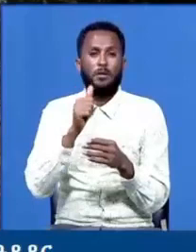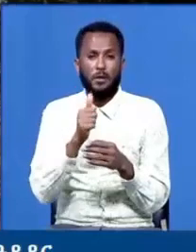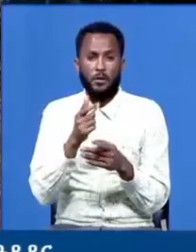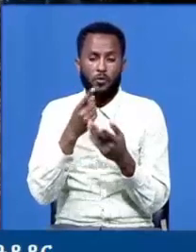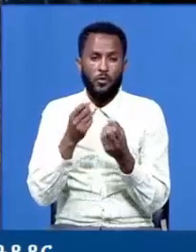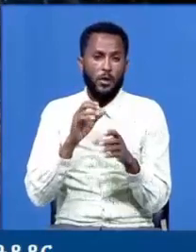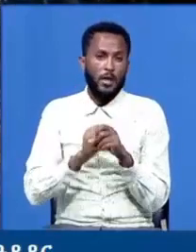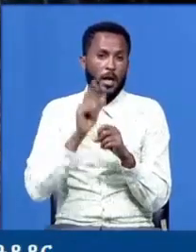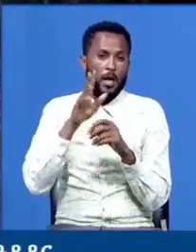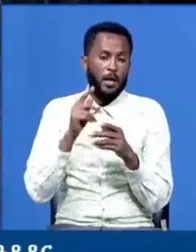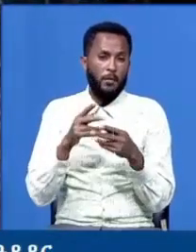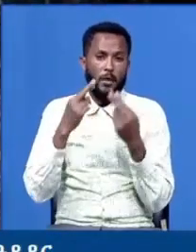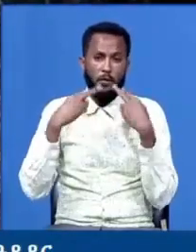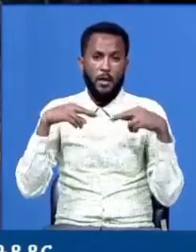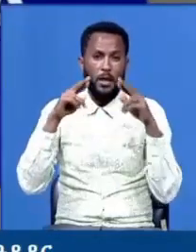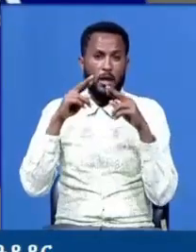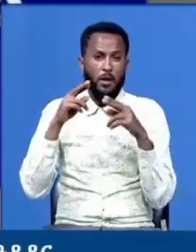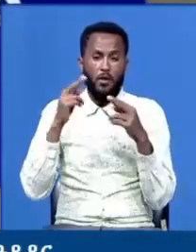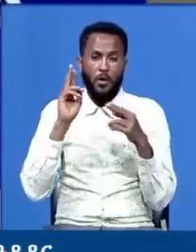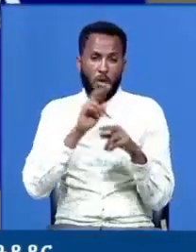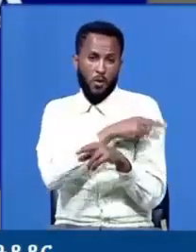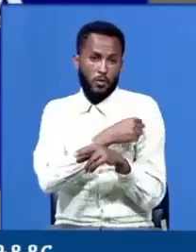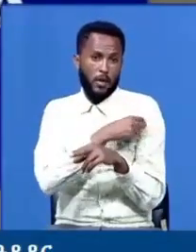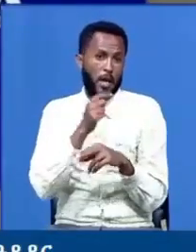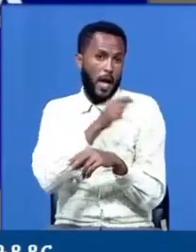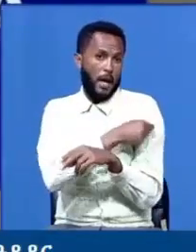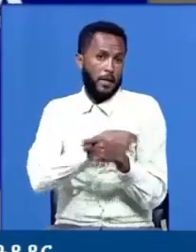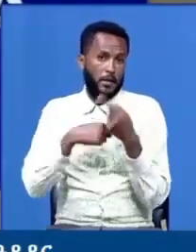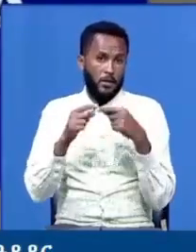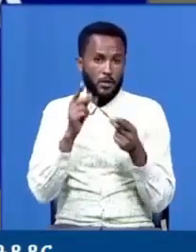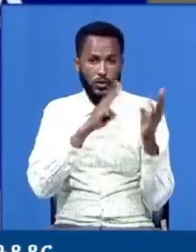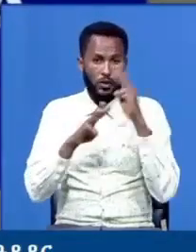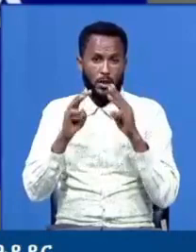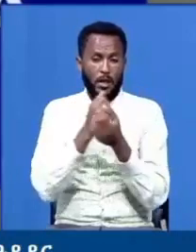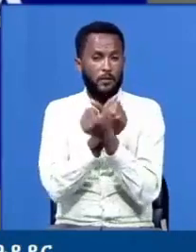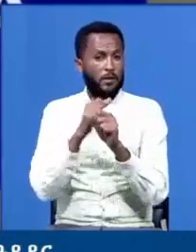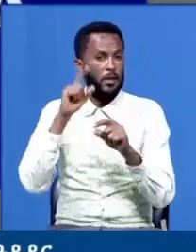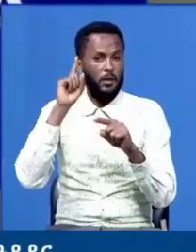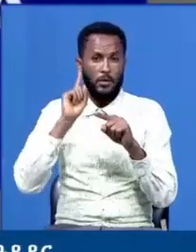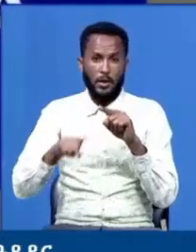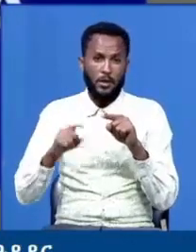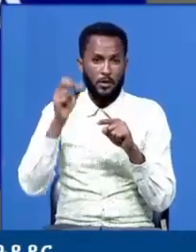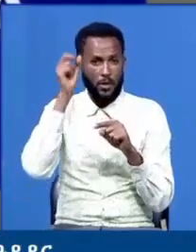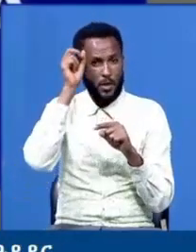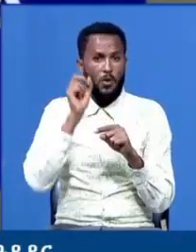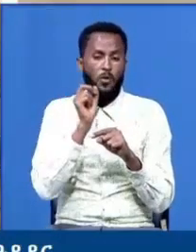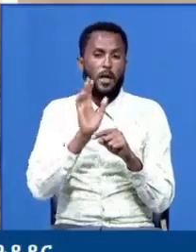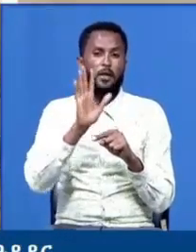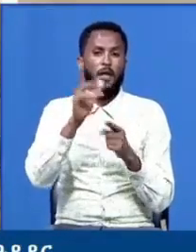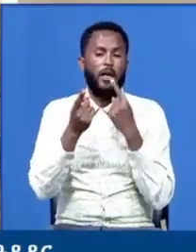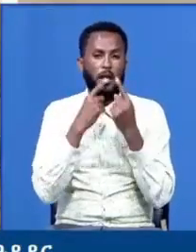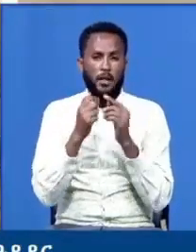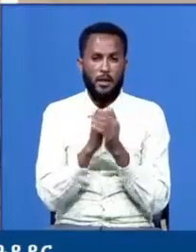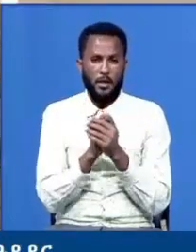ገደልን ሰጊራ ናብ ሪፈራር ሆስፒታል ዓይደር መቐለ እንተመፀት እውን ፀገማ ክፍታሕ ከምዘይከኣለ እየን ወላዲታ ዝዛረባ ክልተ